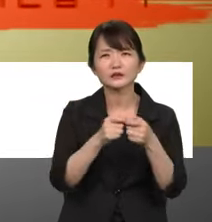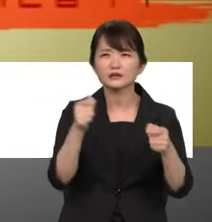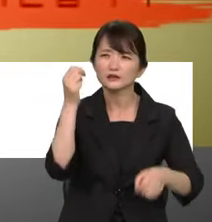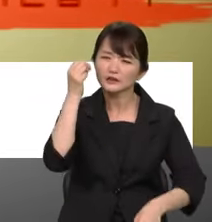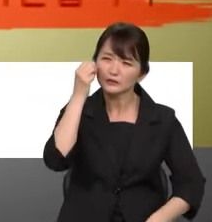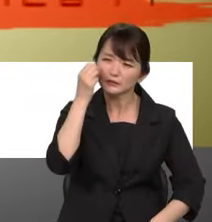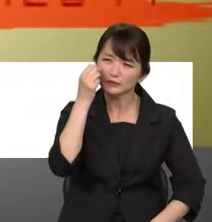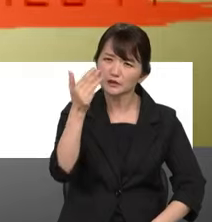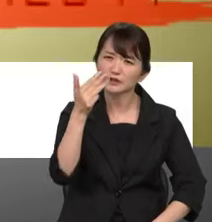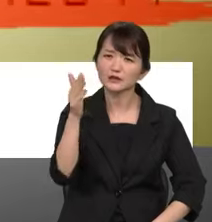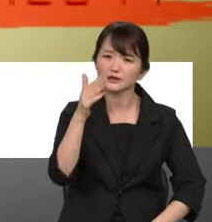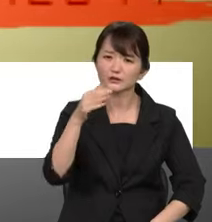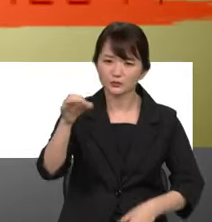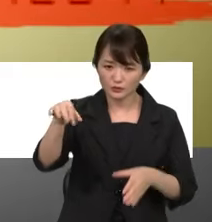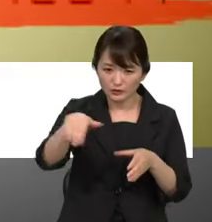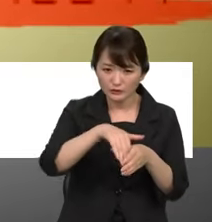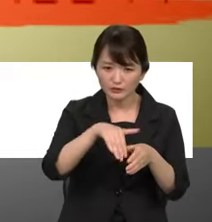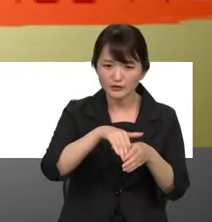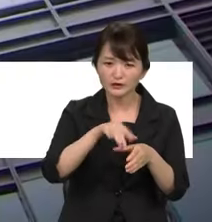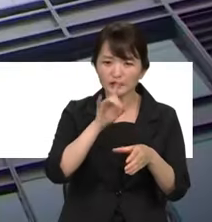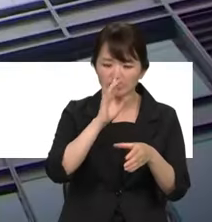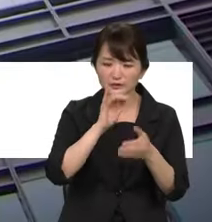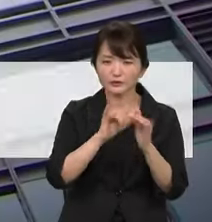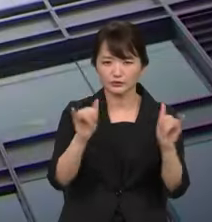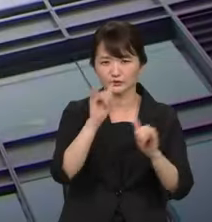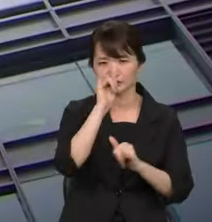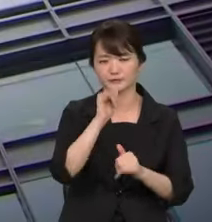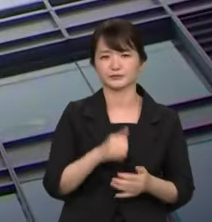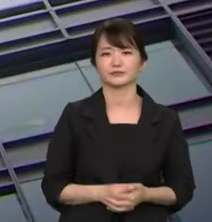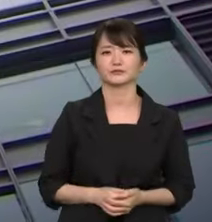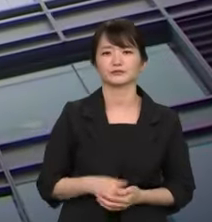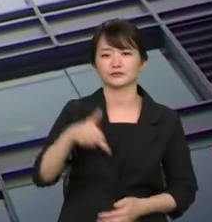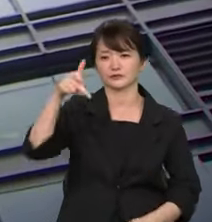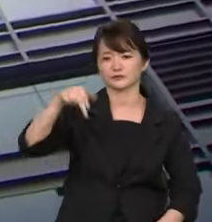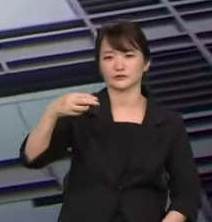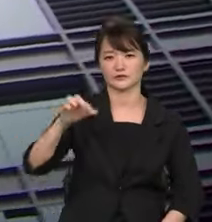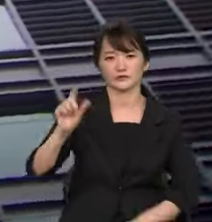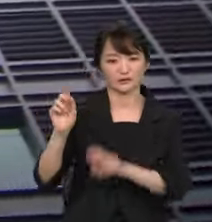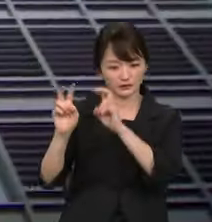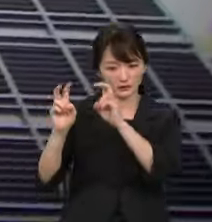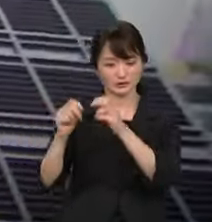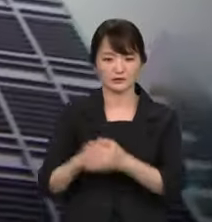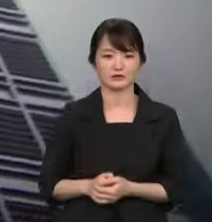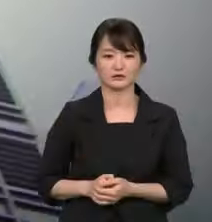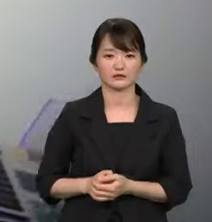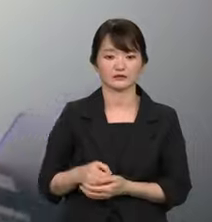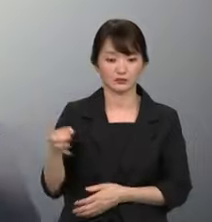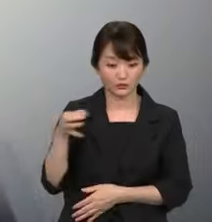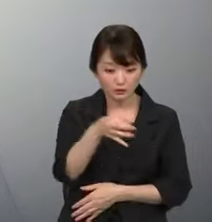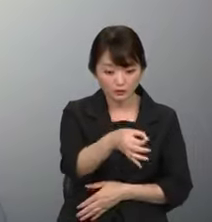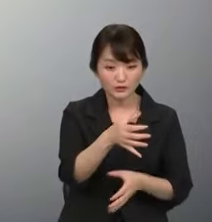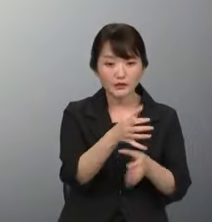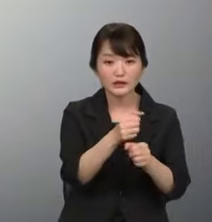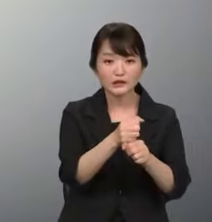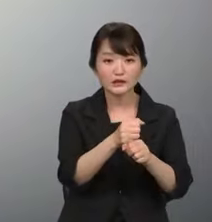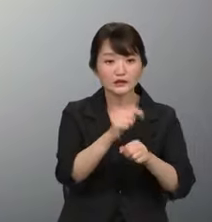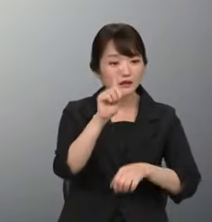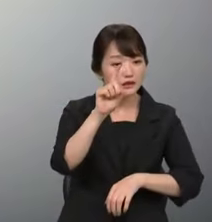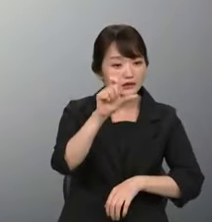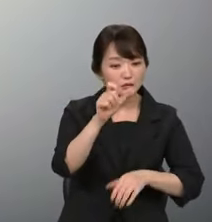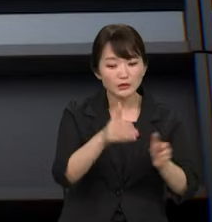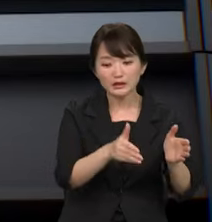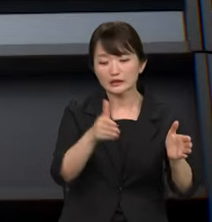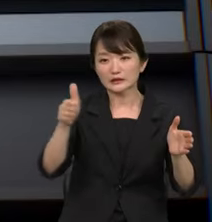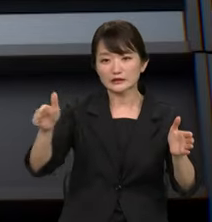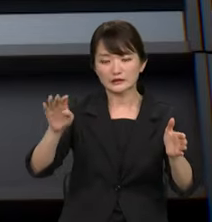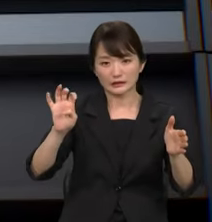정도? 입금이 안 됐던 분도 봤습니다. 그러자 큐텐 측은 일방적으로 정산 주기를 15일에서 45일로